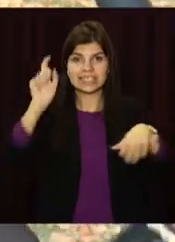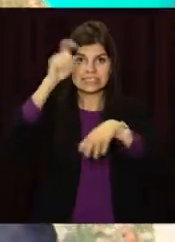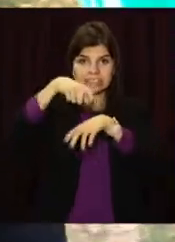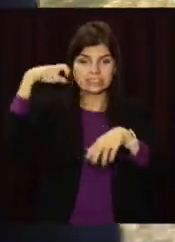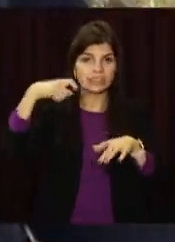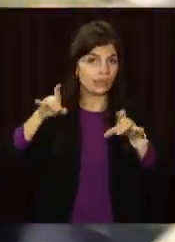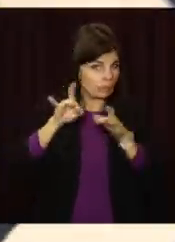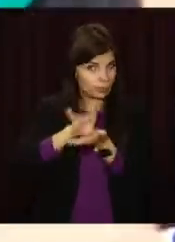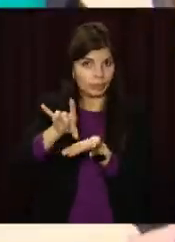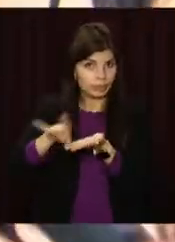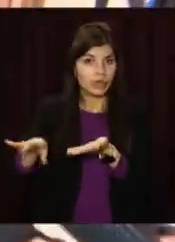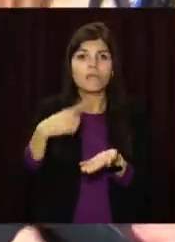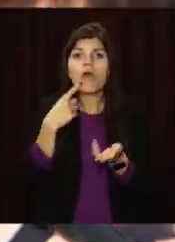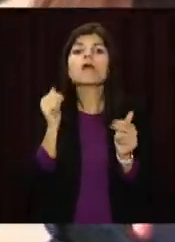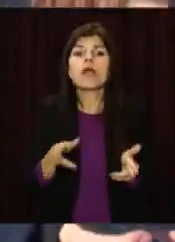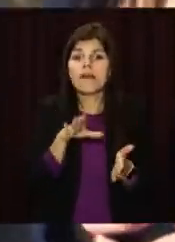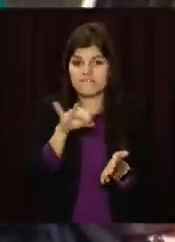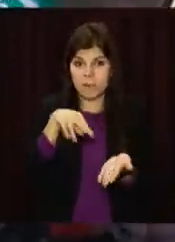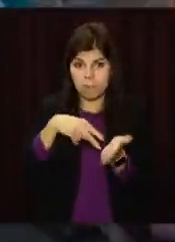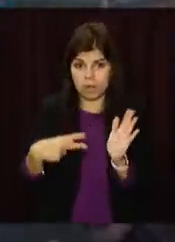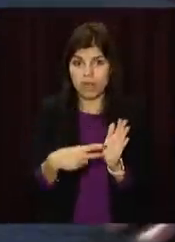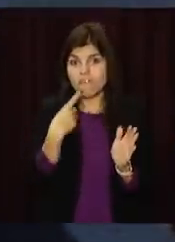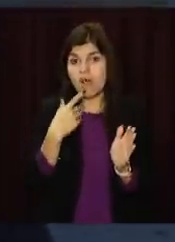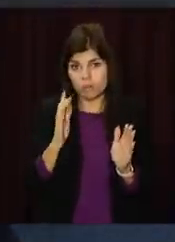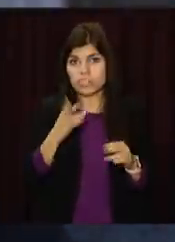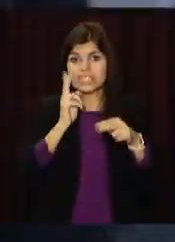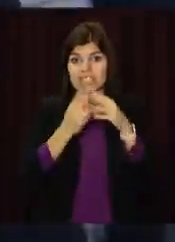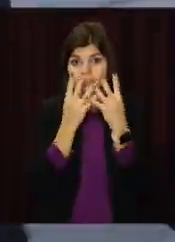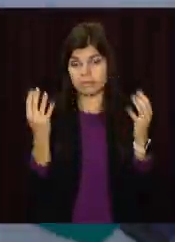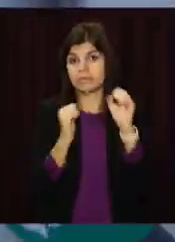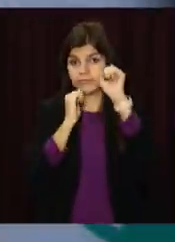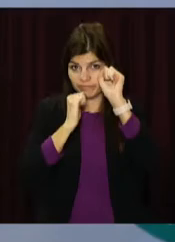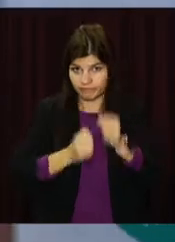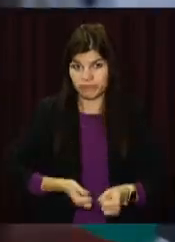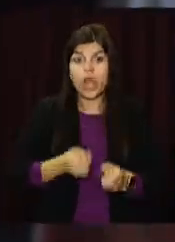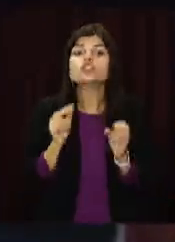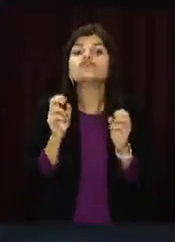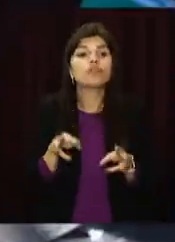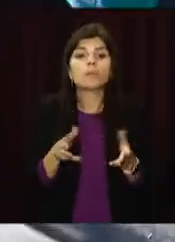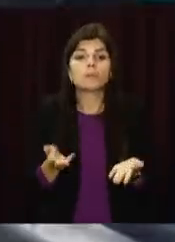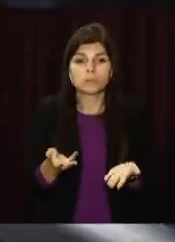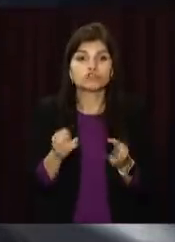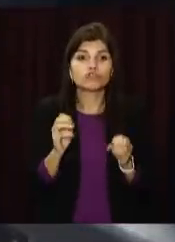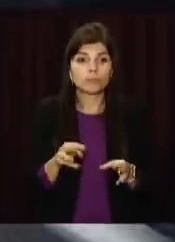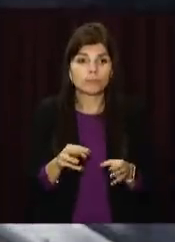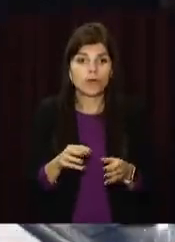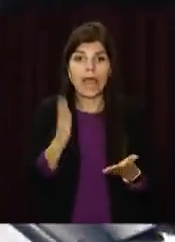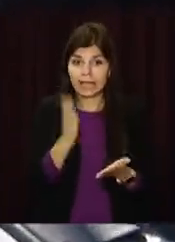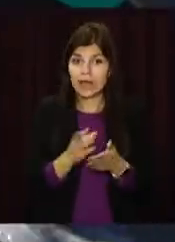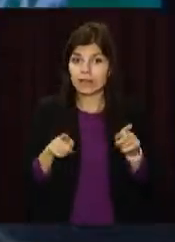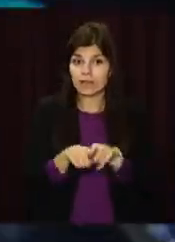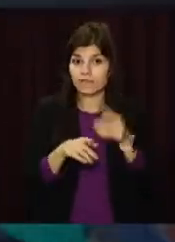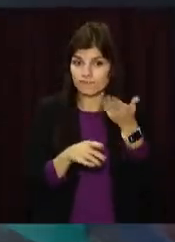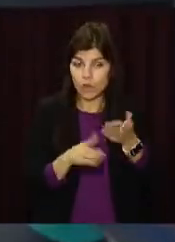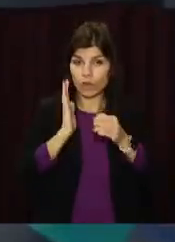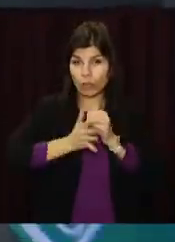плануєте знімати цю огорожу? Будемо спилювати. А чим? Є така